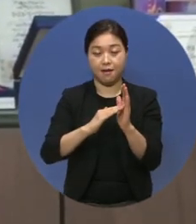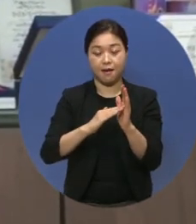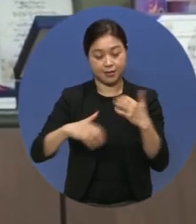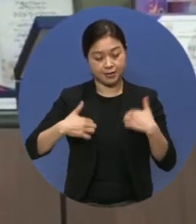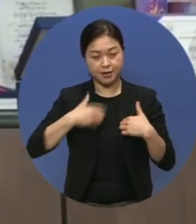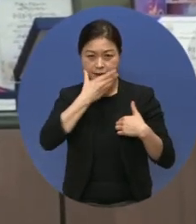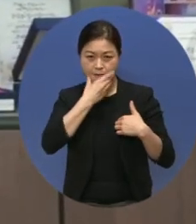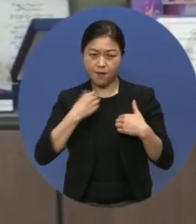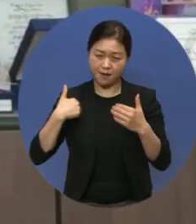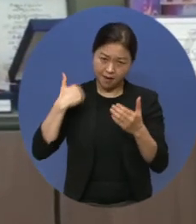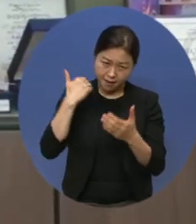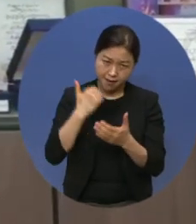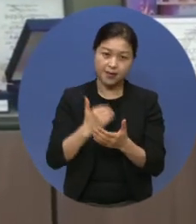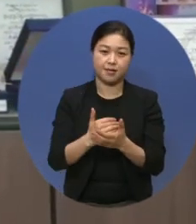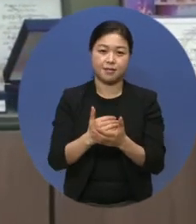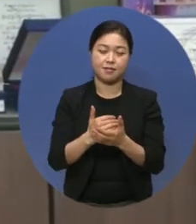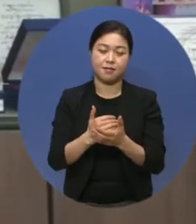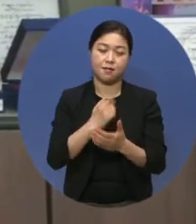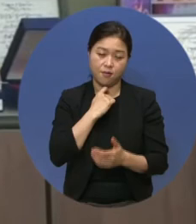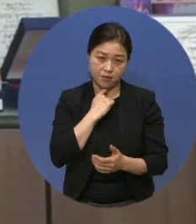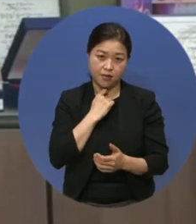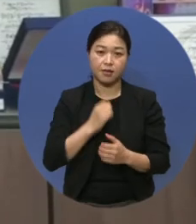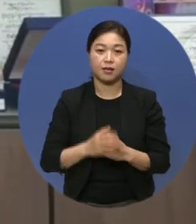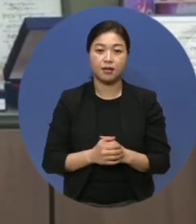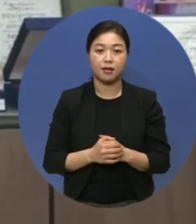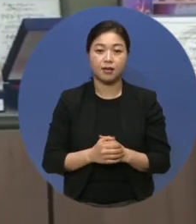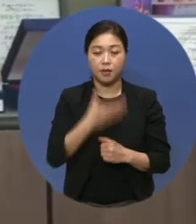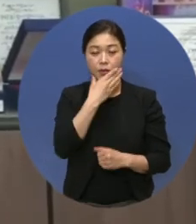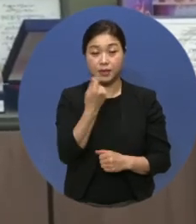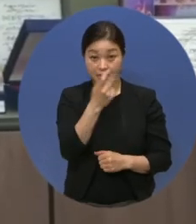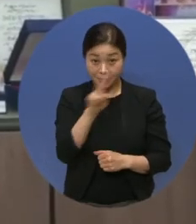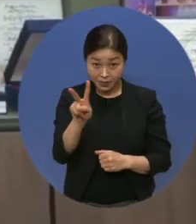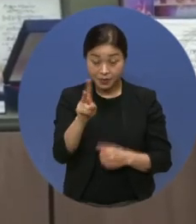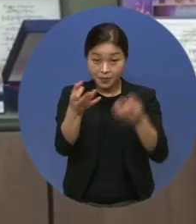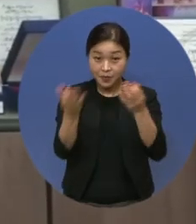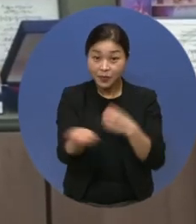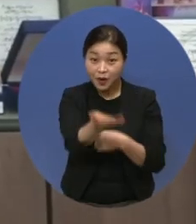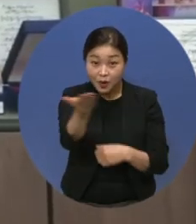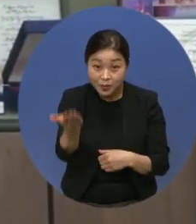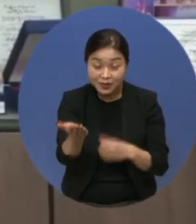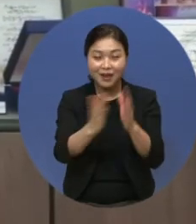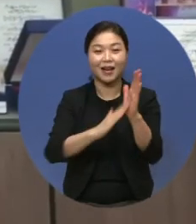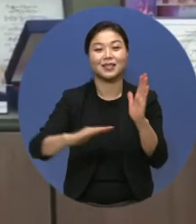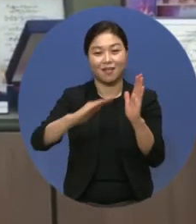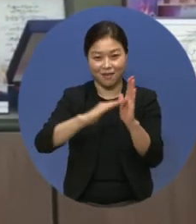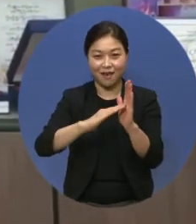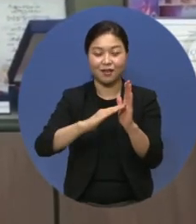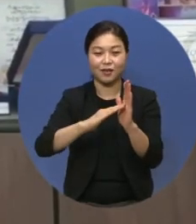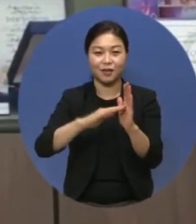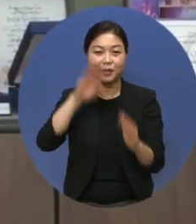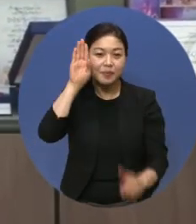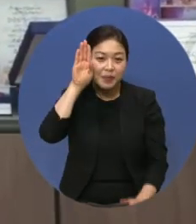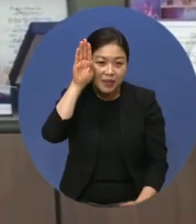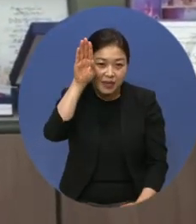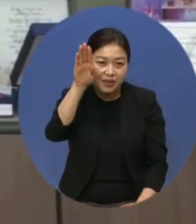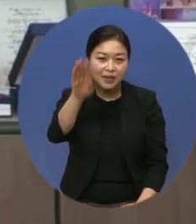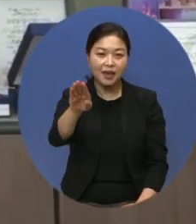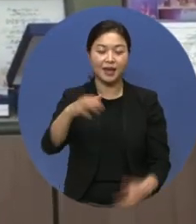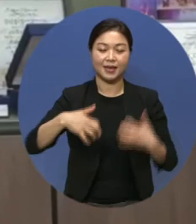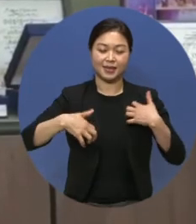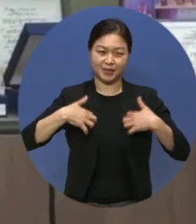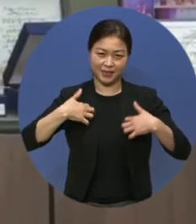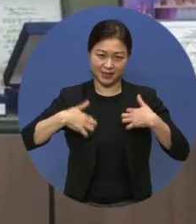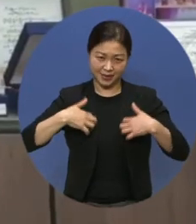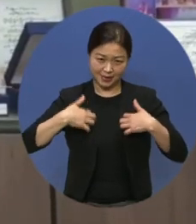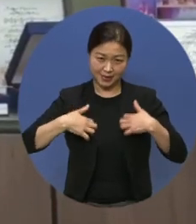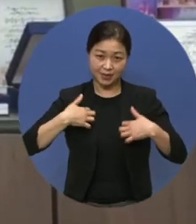가득하기를 소망하며 복지TV 시청자 여러분들의 가정에도 앞날의 즐거움과